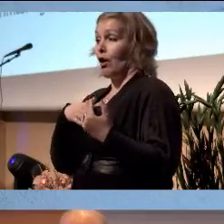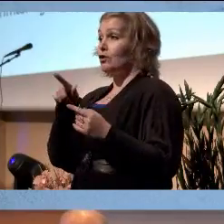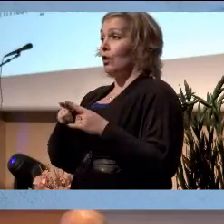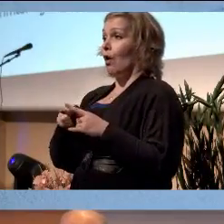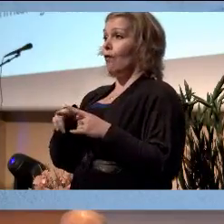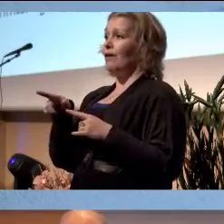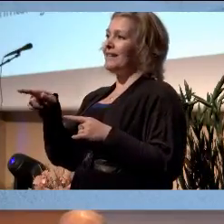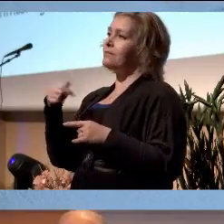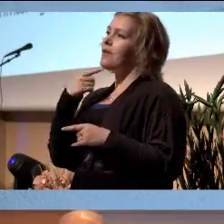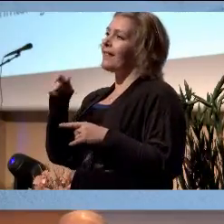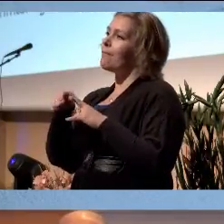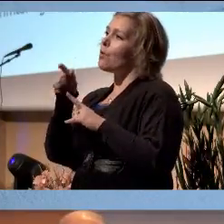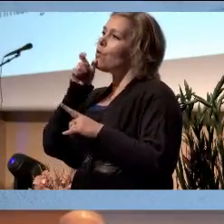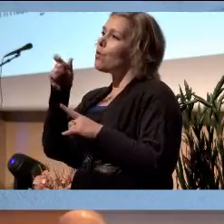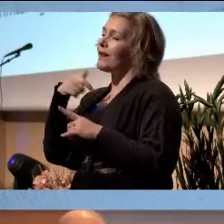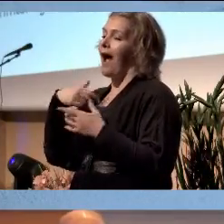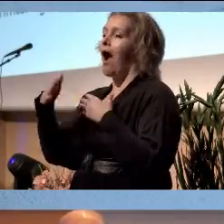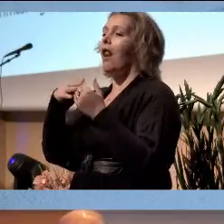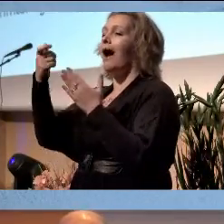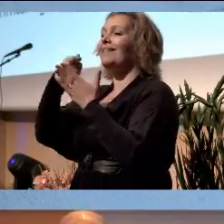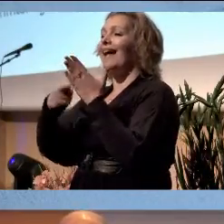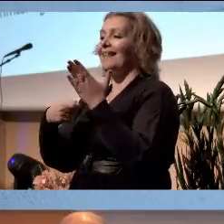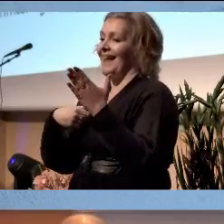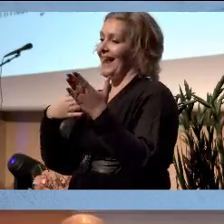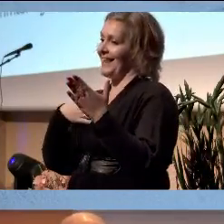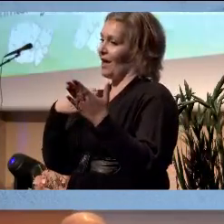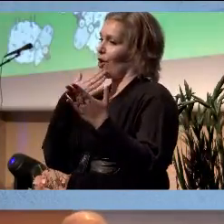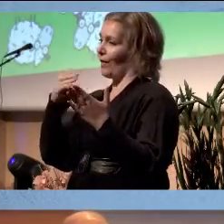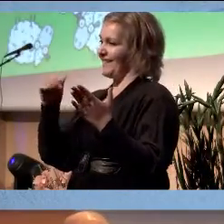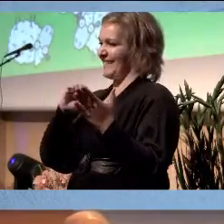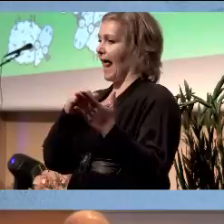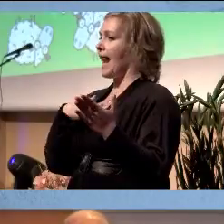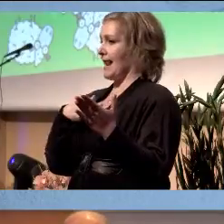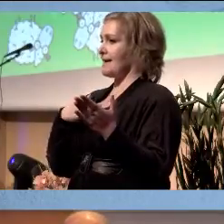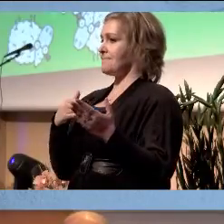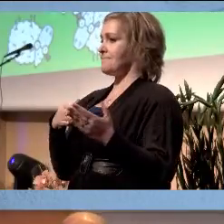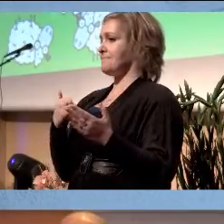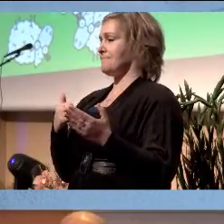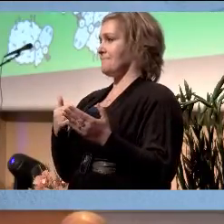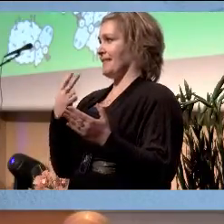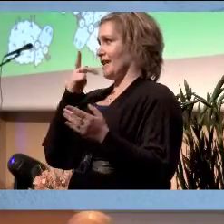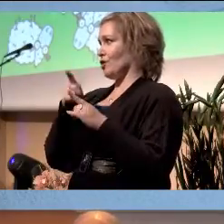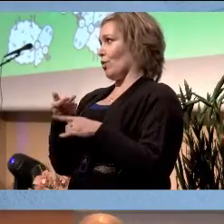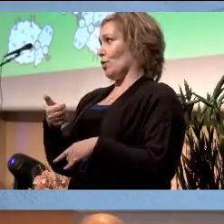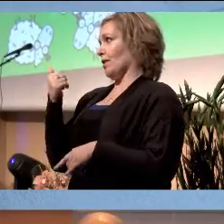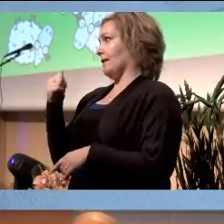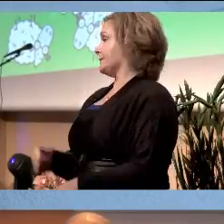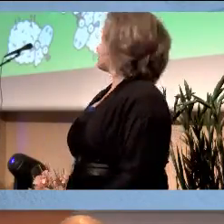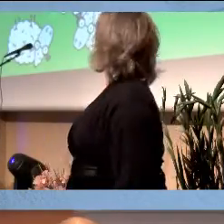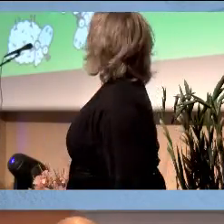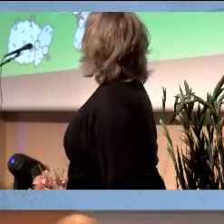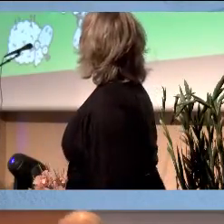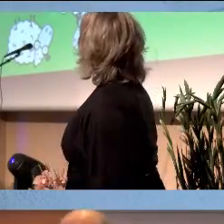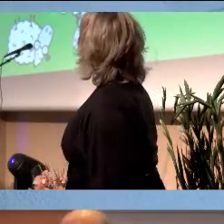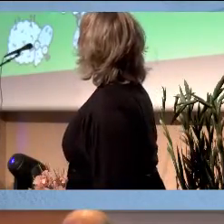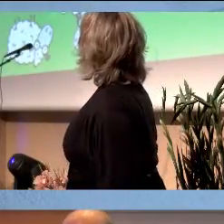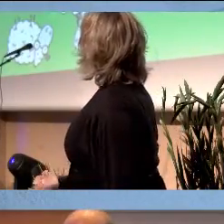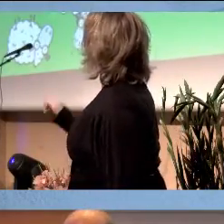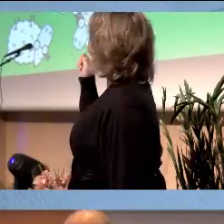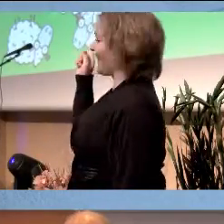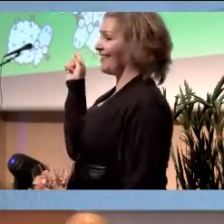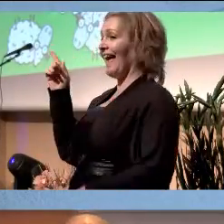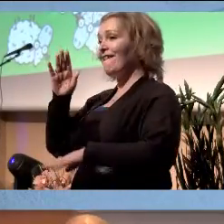å ta det på ordet, så har jeg laget en tegning som jeg liker veldig godt selv. Den ser sånn ut. Dette